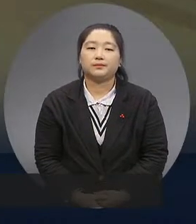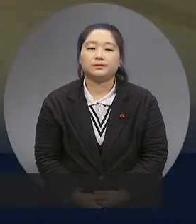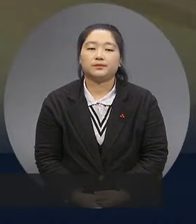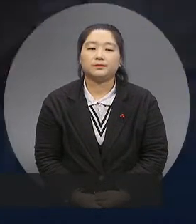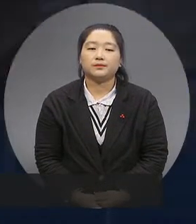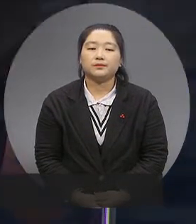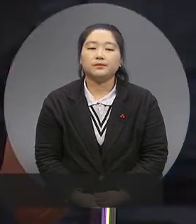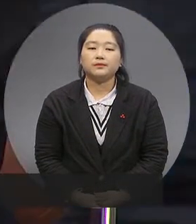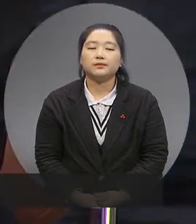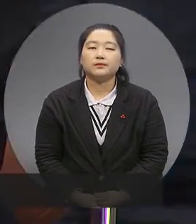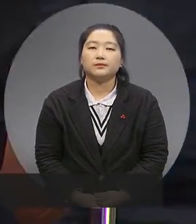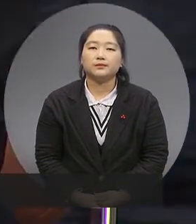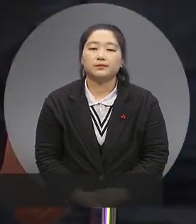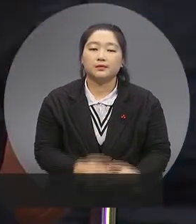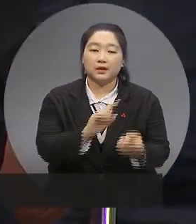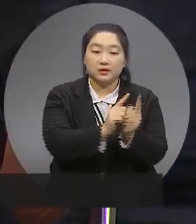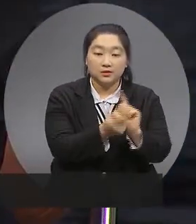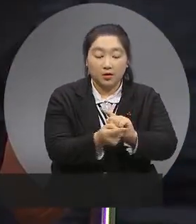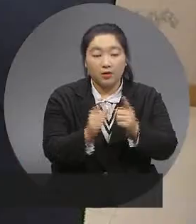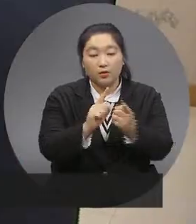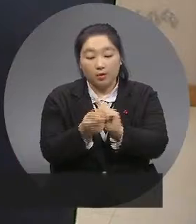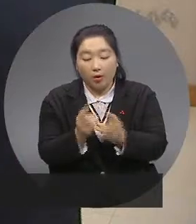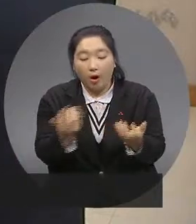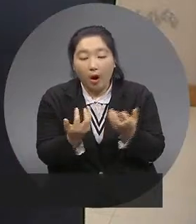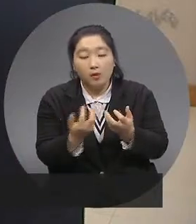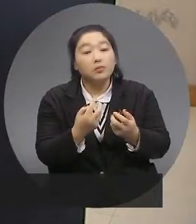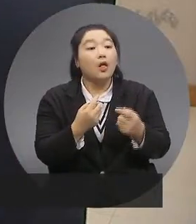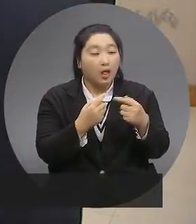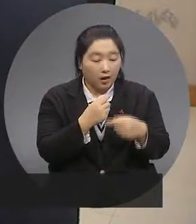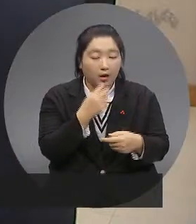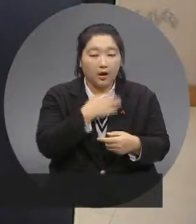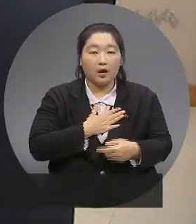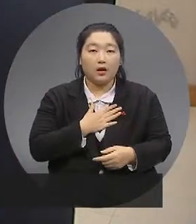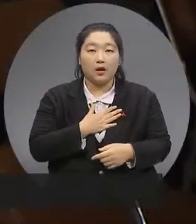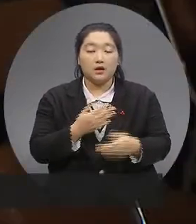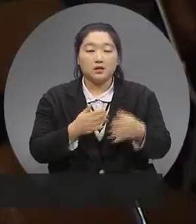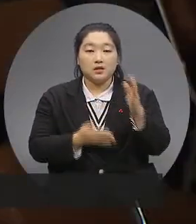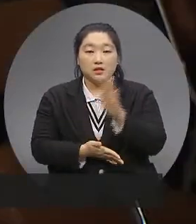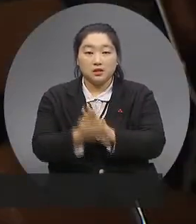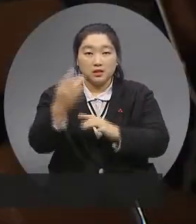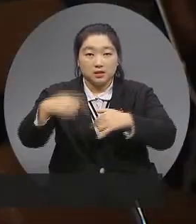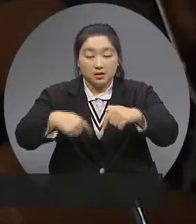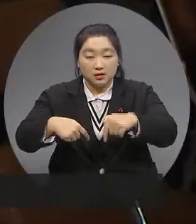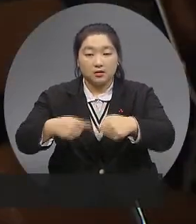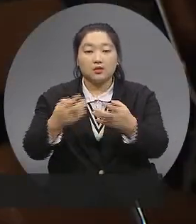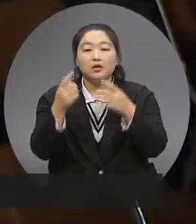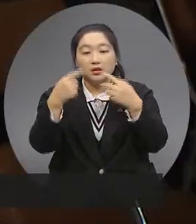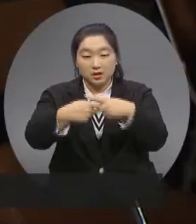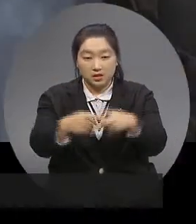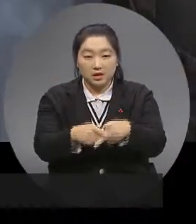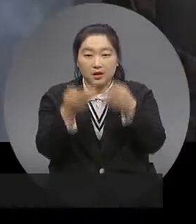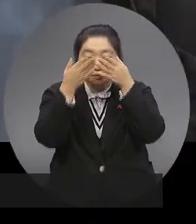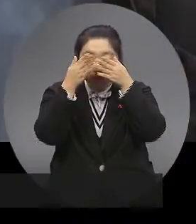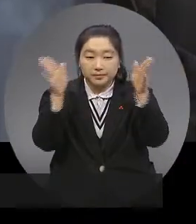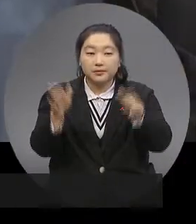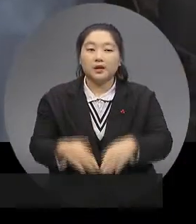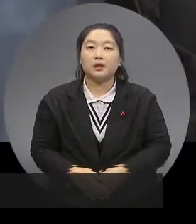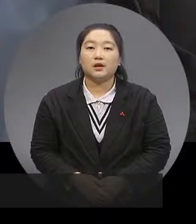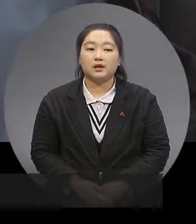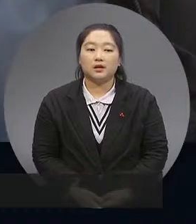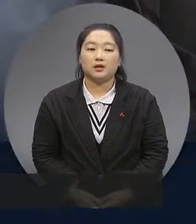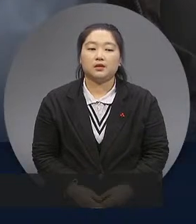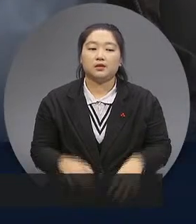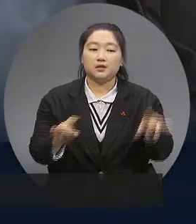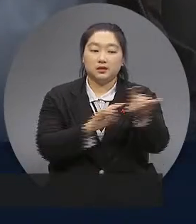싶었습니다. 서로의 업무를 알게 된 건 물론이고 시정 전반에 대한 이해를 넓혔습니다. 그리고 제가 인사